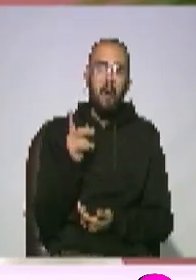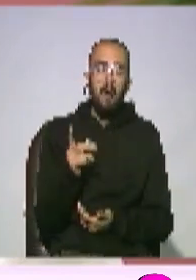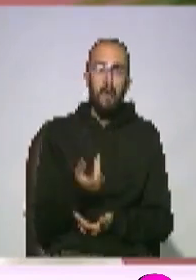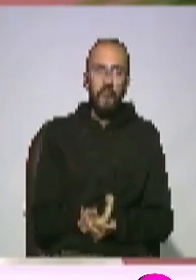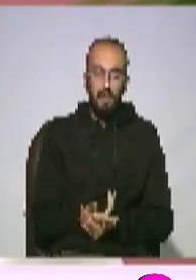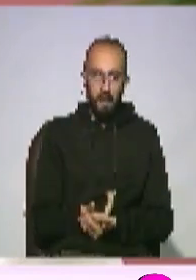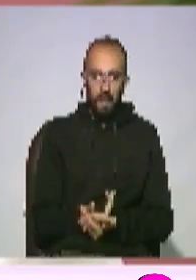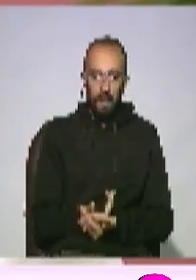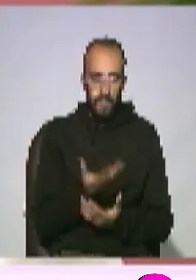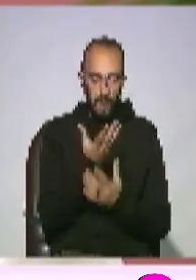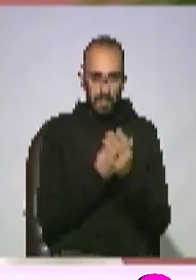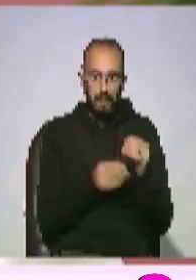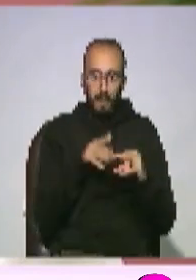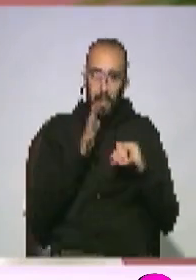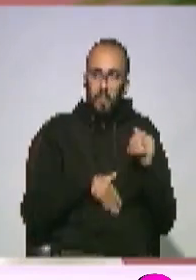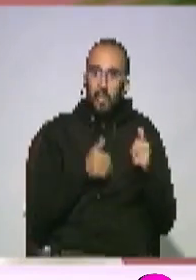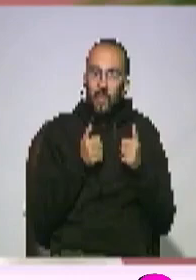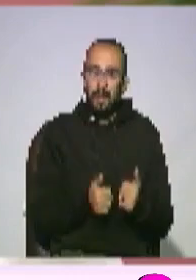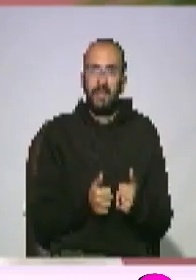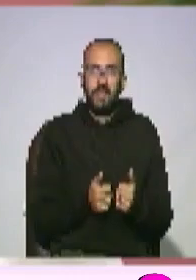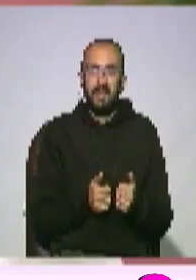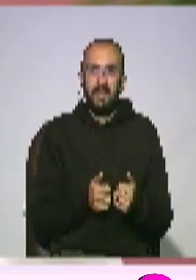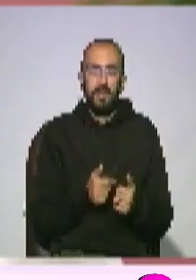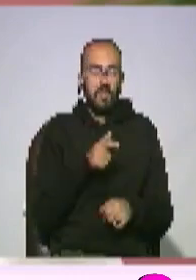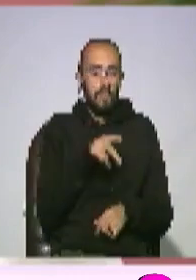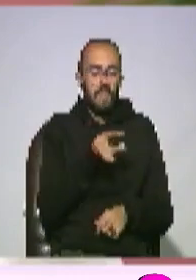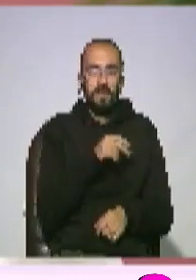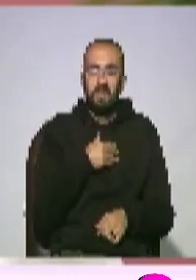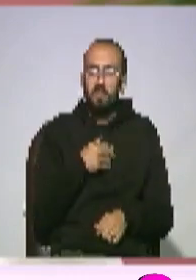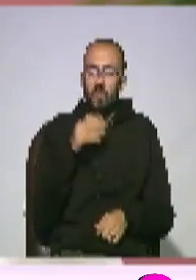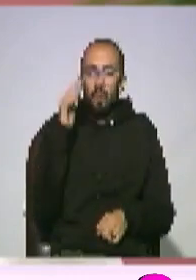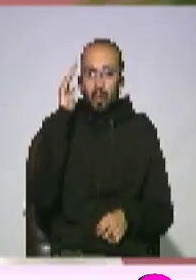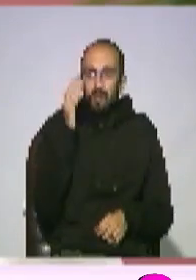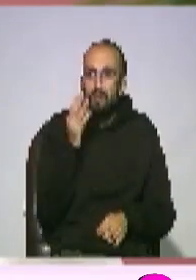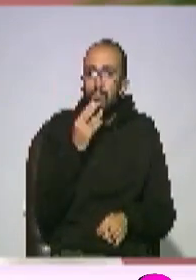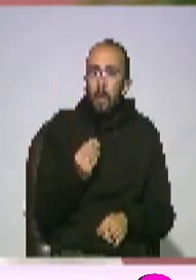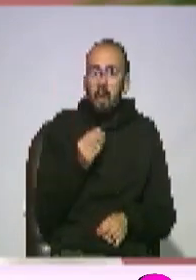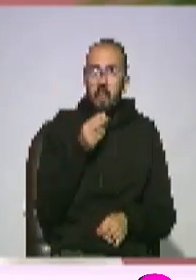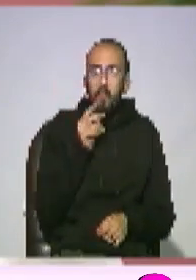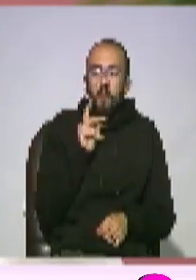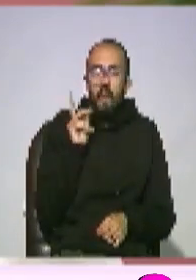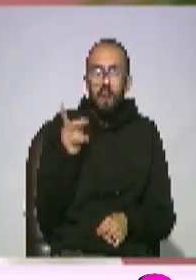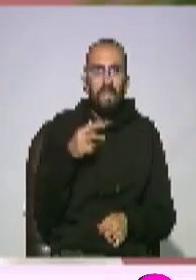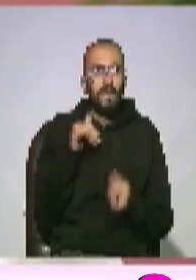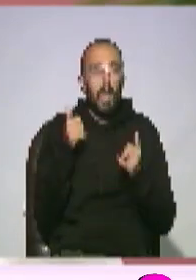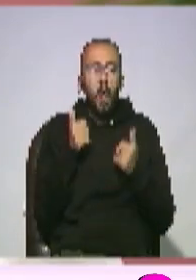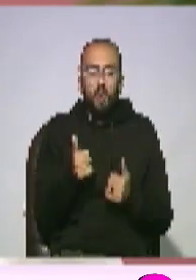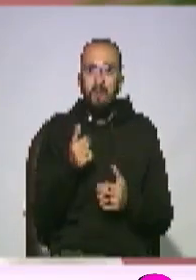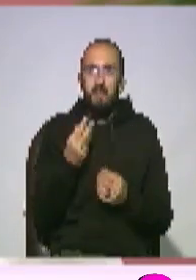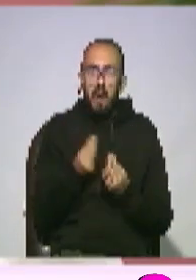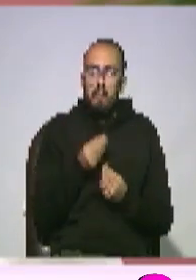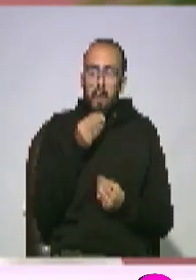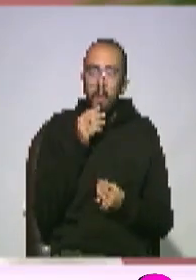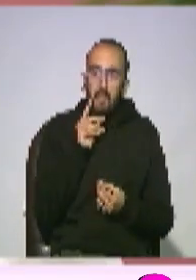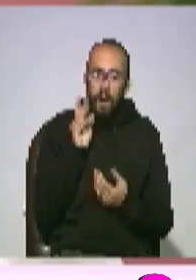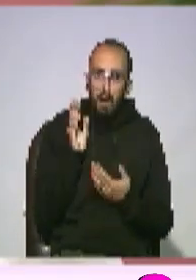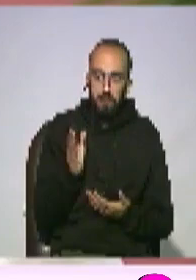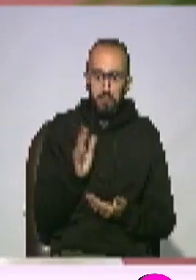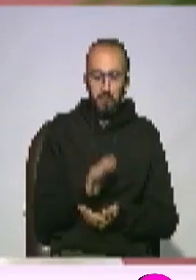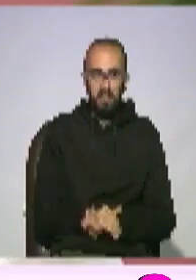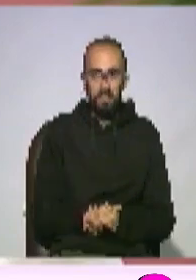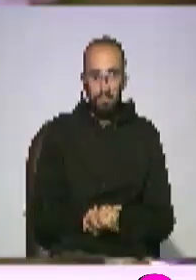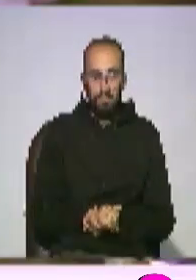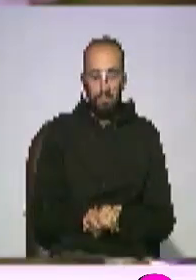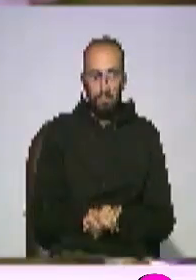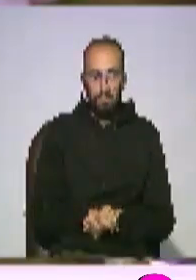هم اتربوا صح، يكفي شعورهم بالامتنان لموقف لنزهه حلوه خرجوها مع الام والاب،